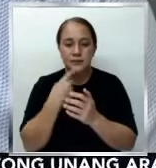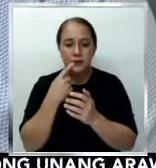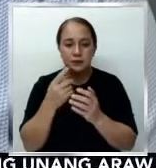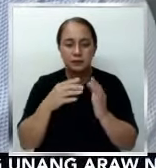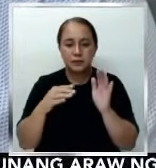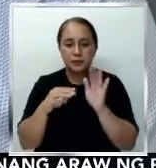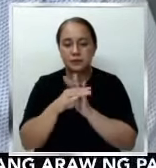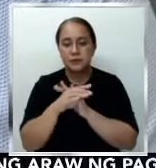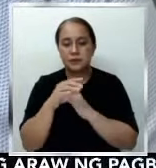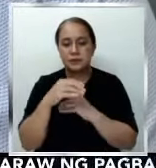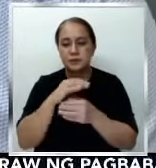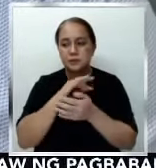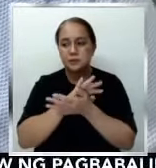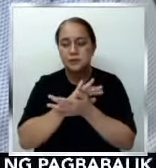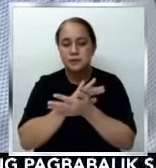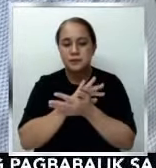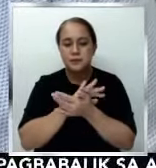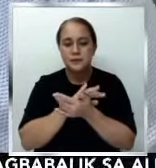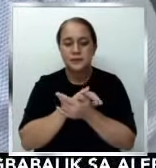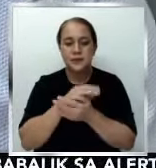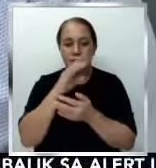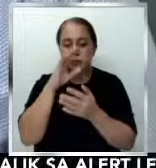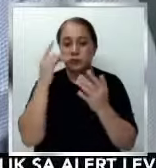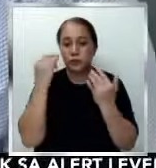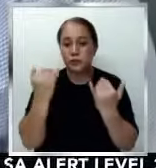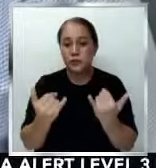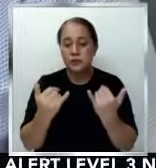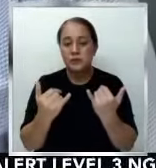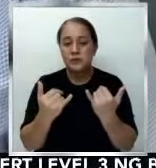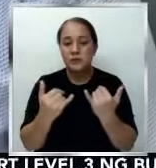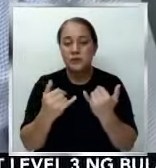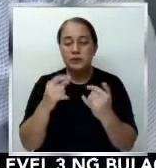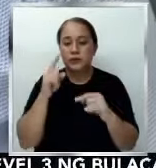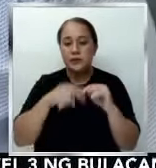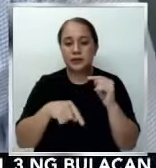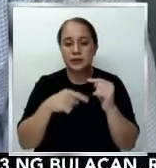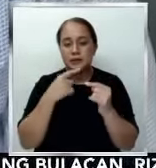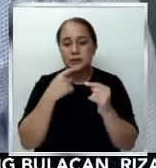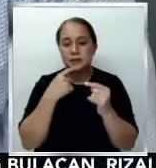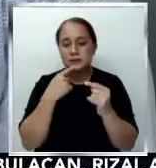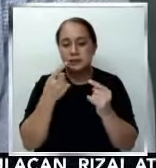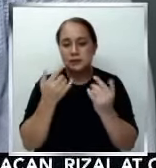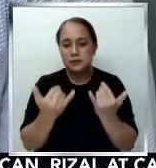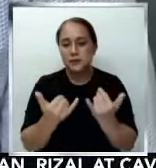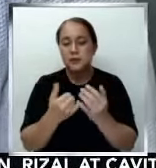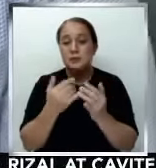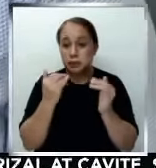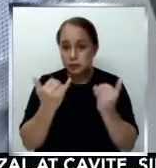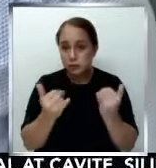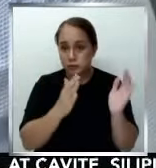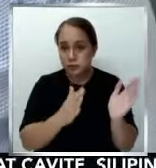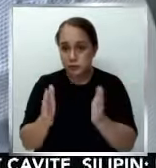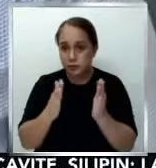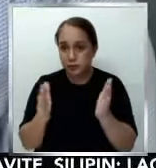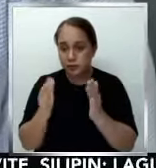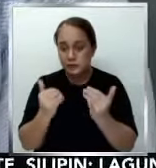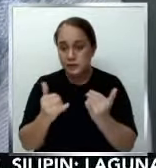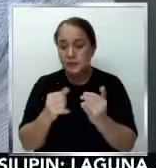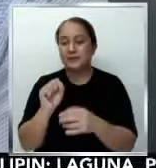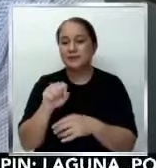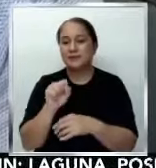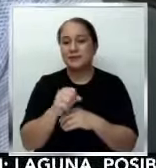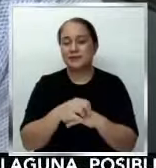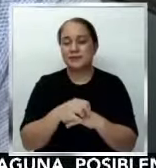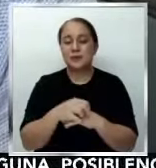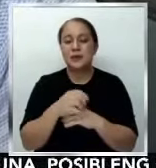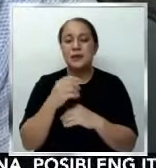COVID cases sa Cavite. As of now, I cannot conclude it yet. Pero ngayon po naghahanda ng Cavite? Of course, naghahanda po ang Cavite. Kung ano po